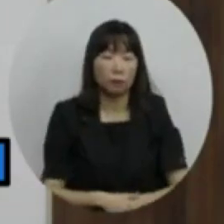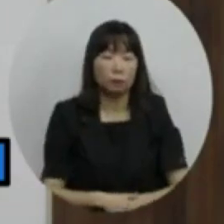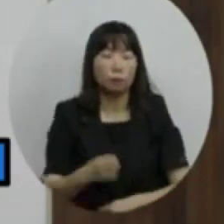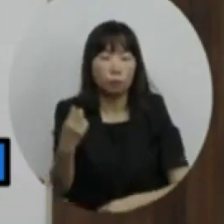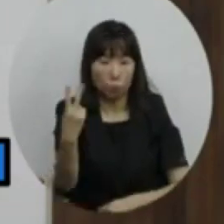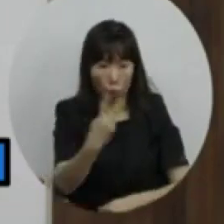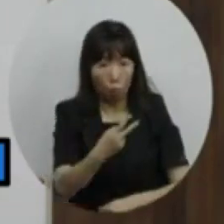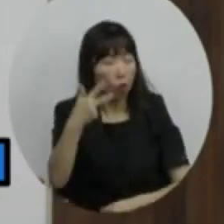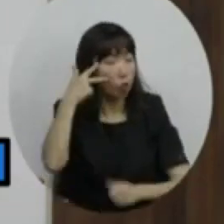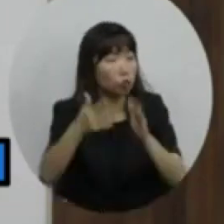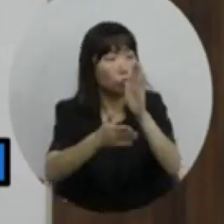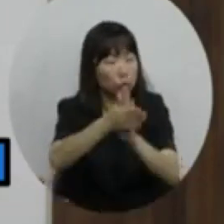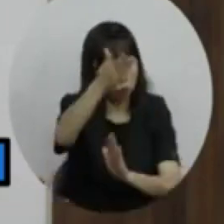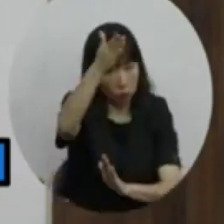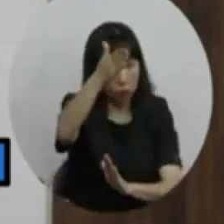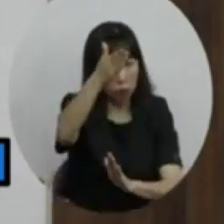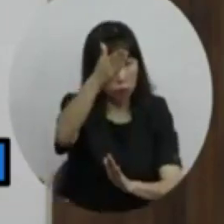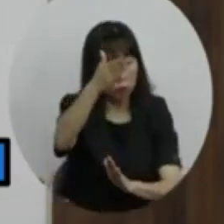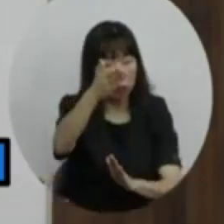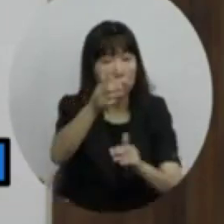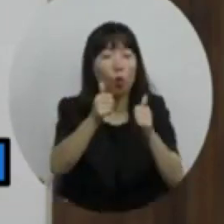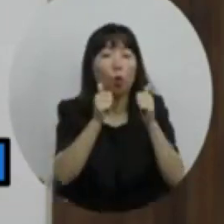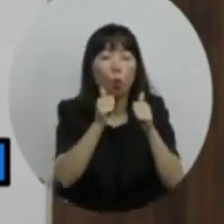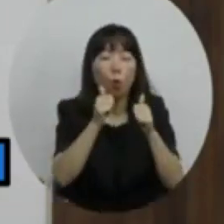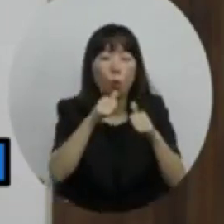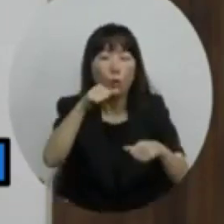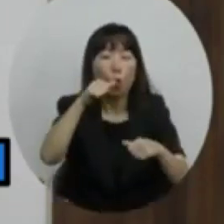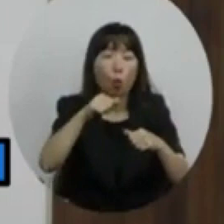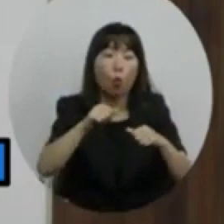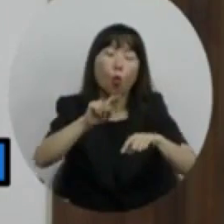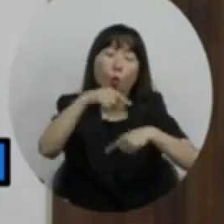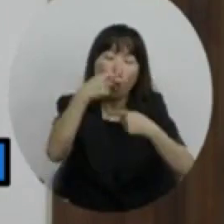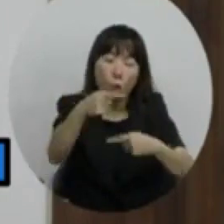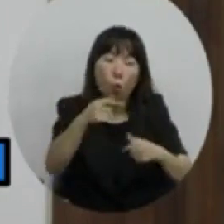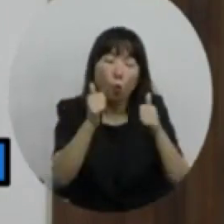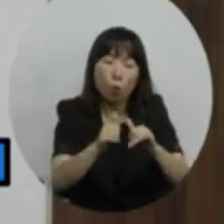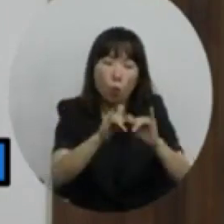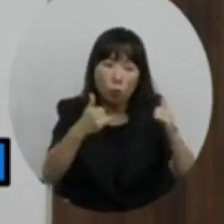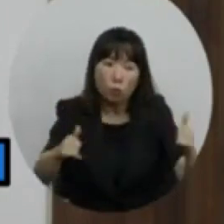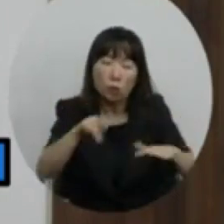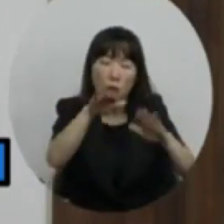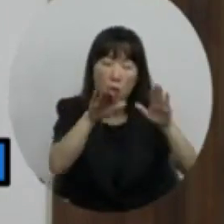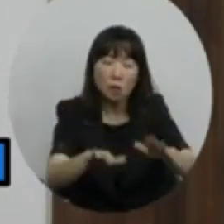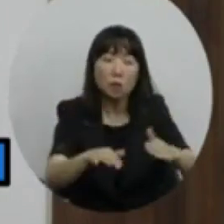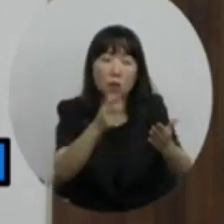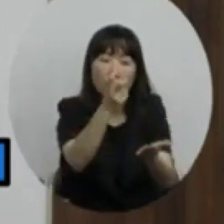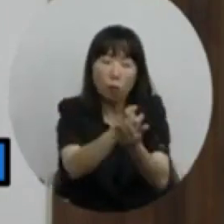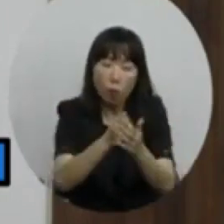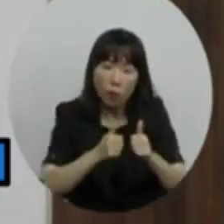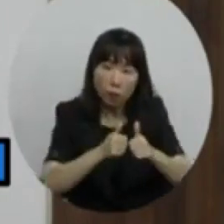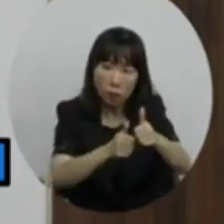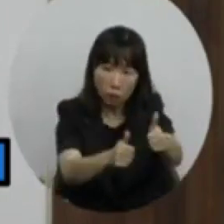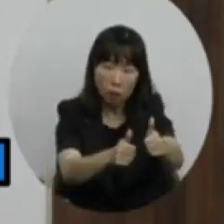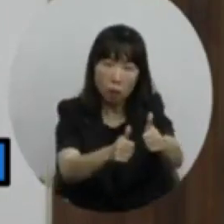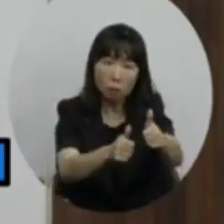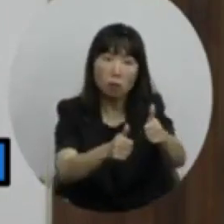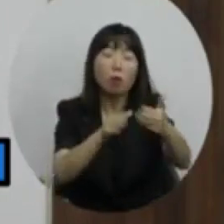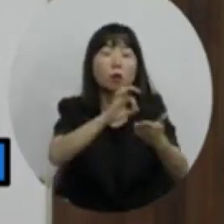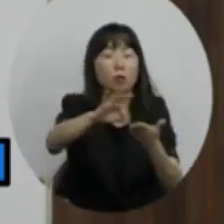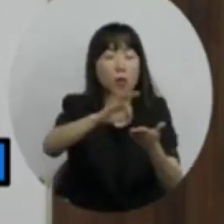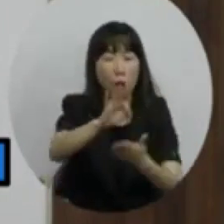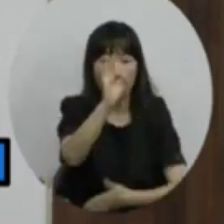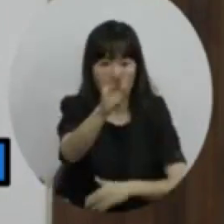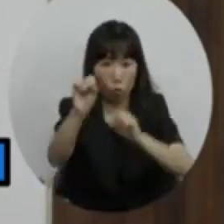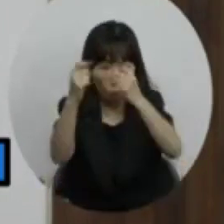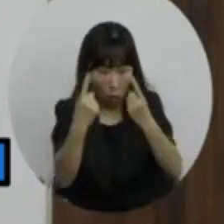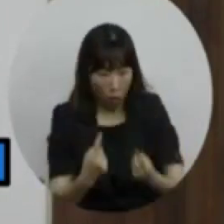또한 여주시 공문변호사 자문 결과에 의하면 다만 이 시행령에서 규정하는 사정 외에 사용료